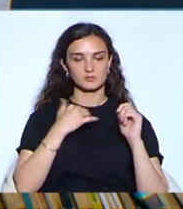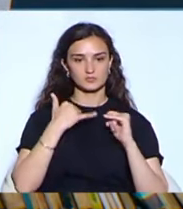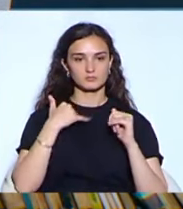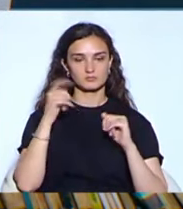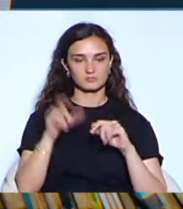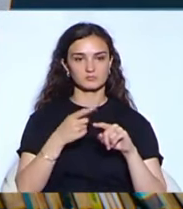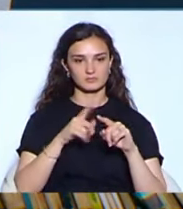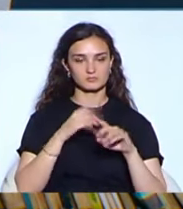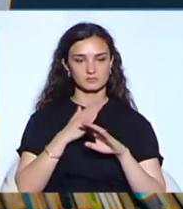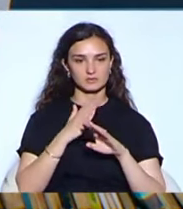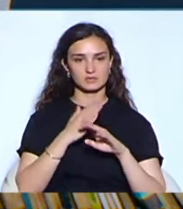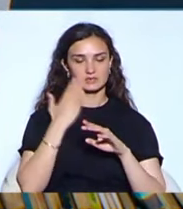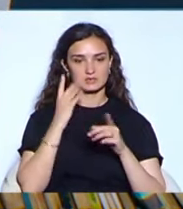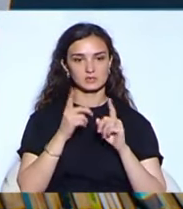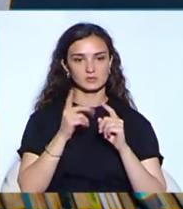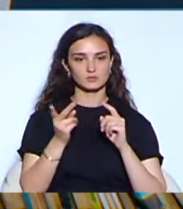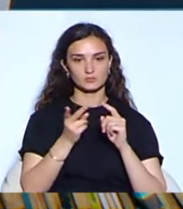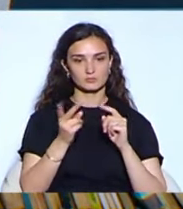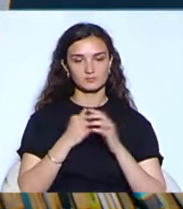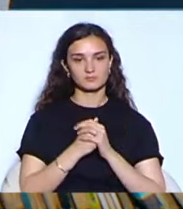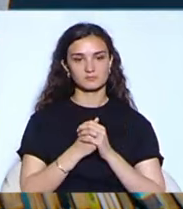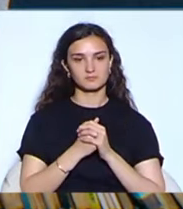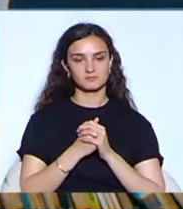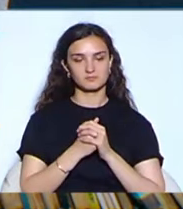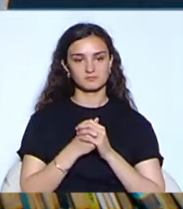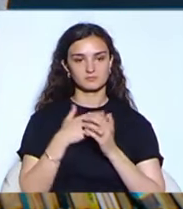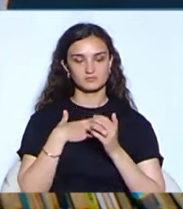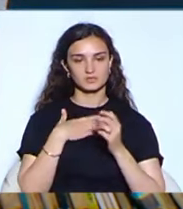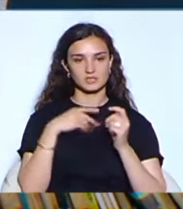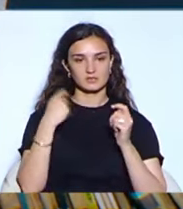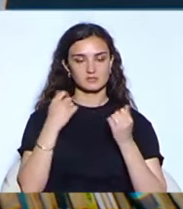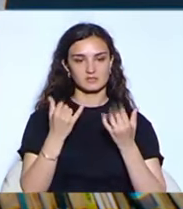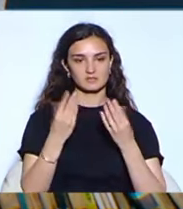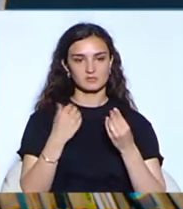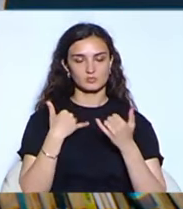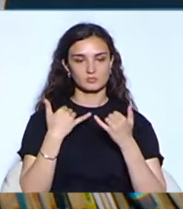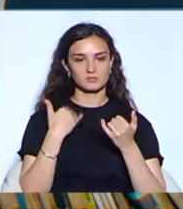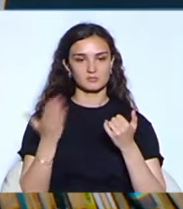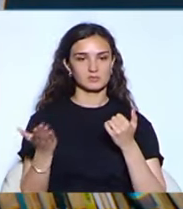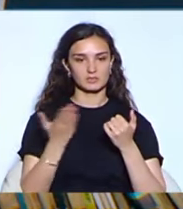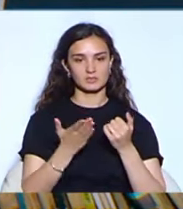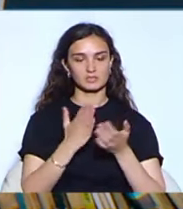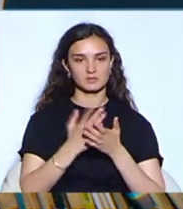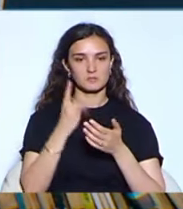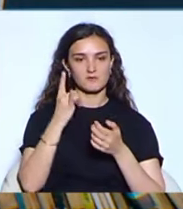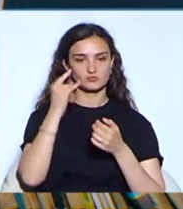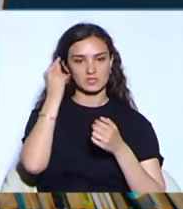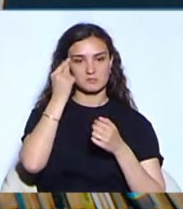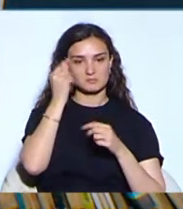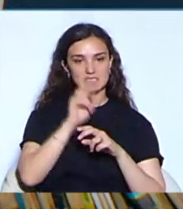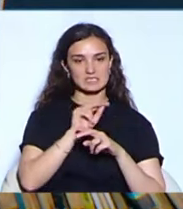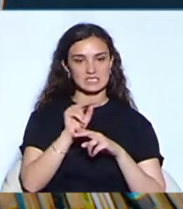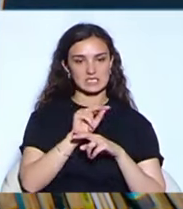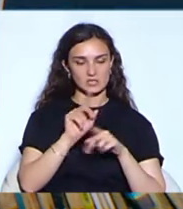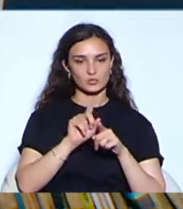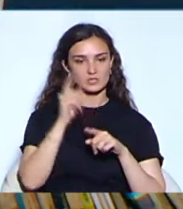სტუმარსაც ამნიშვნებს, რეალურად სტუმრებსაც. ჩვენი გადაცემის დღევანდელი სტუმრები კი არიან ბავშვთა ფსიქიატრი და ამავე